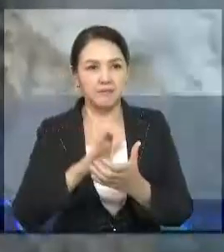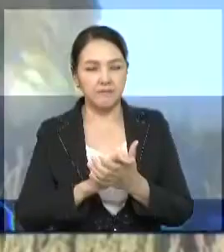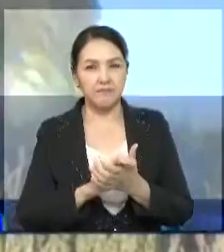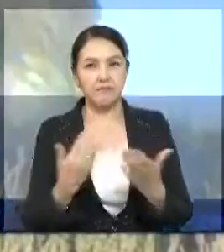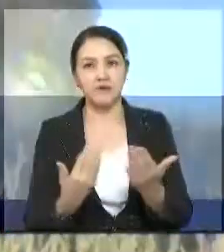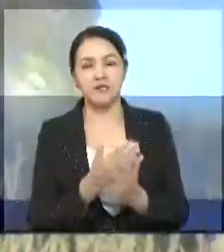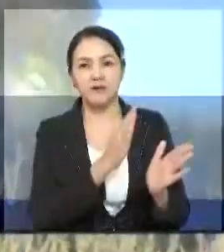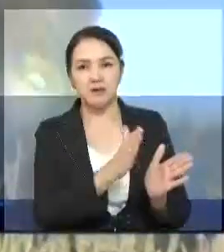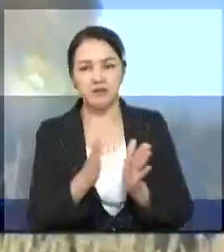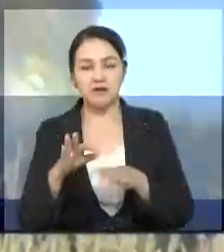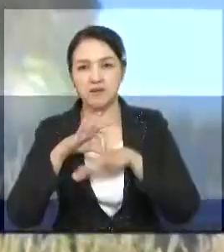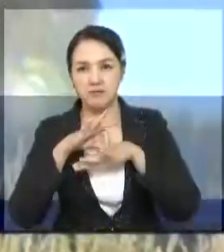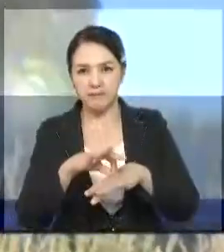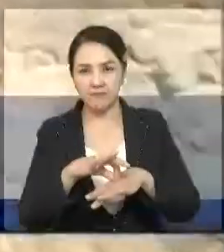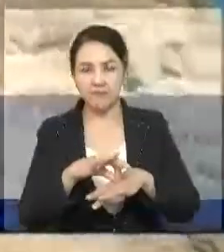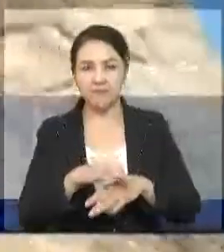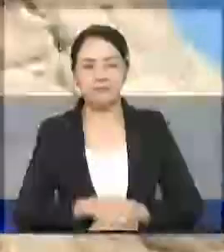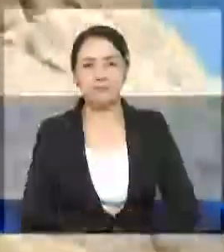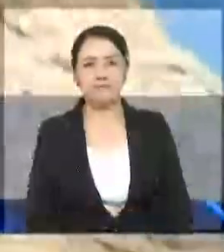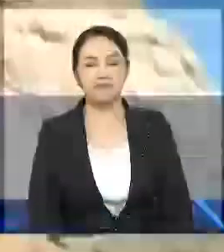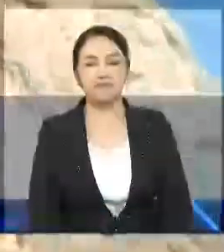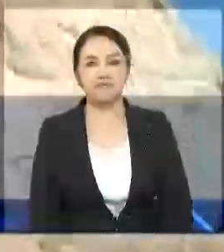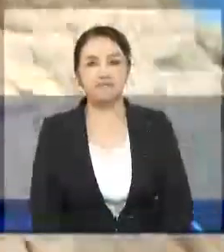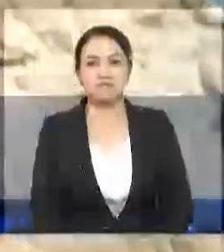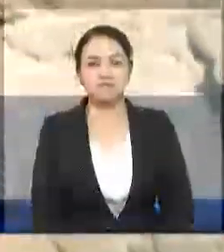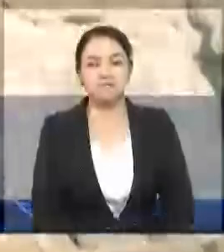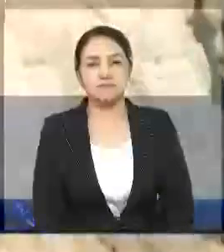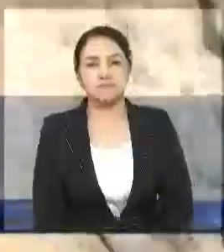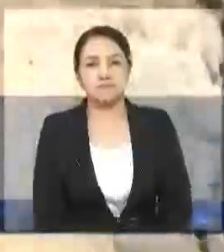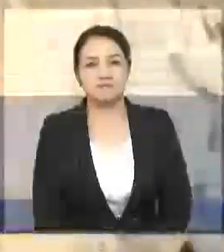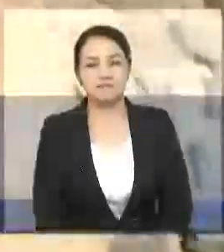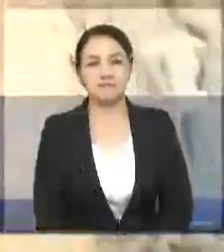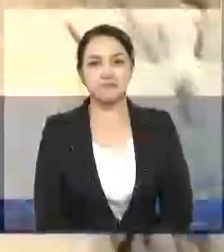жаңғырту кезең-кезеңмен жүзеге аспақ. Ботагөз Сахитжанова, Досжан Жасұланов, Ақтөбе телеарнасы.